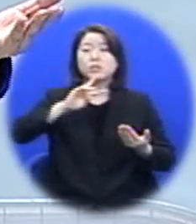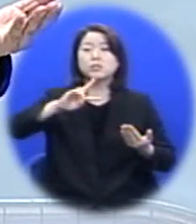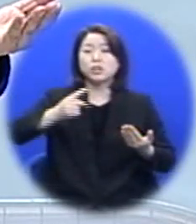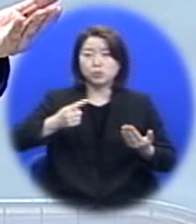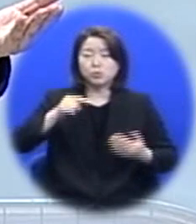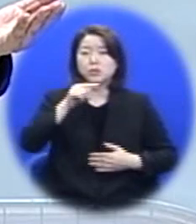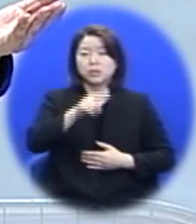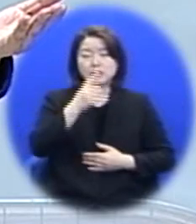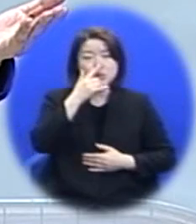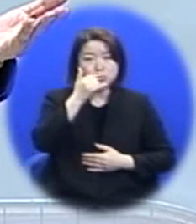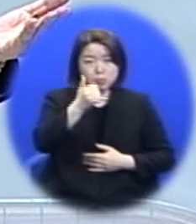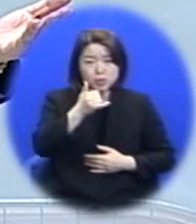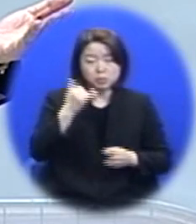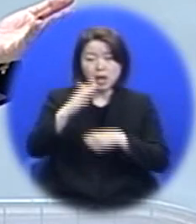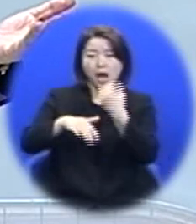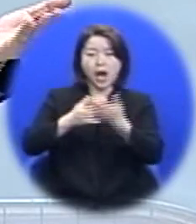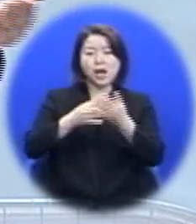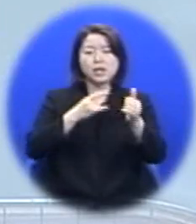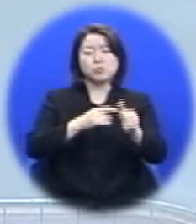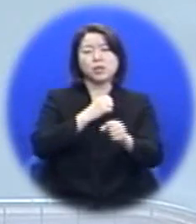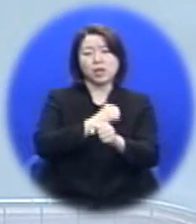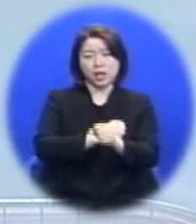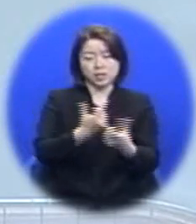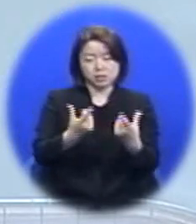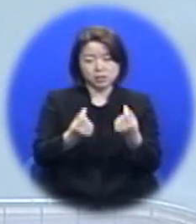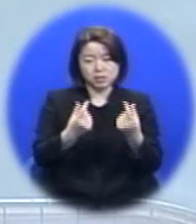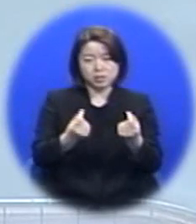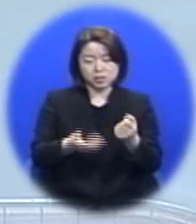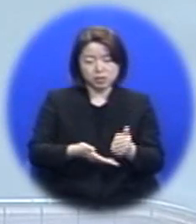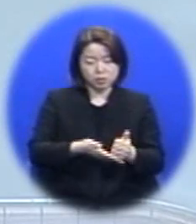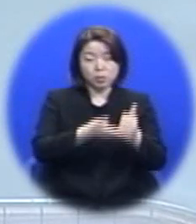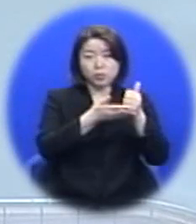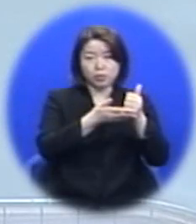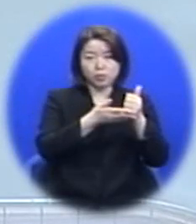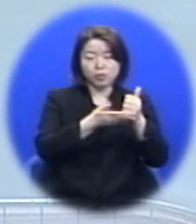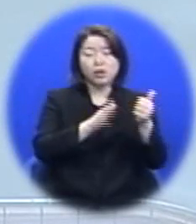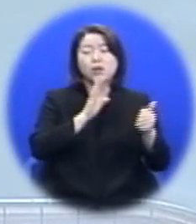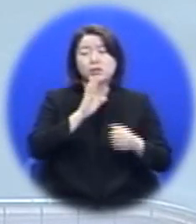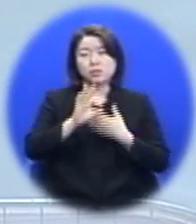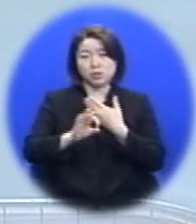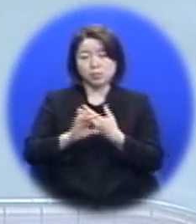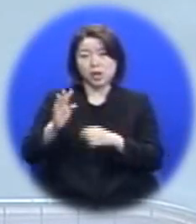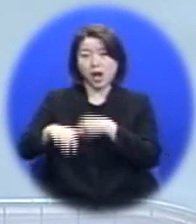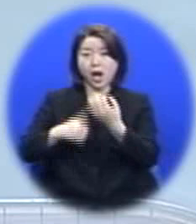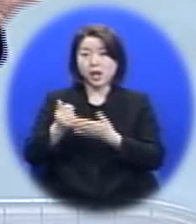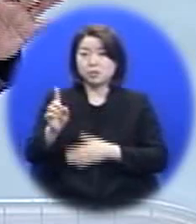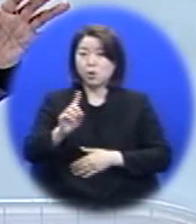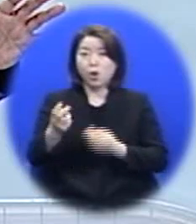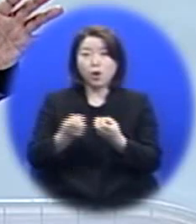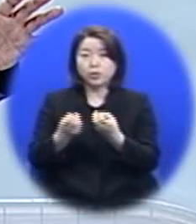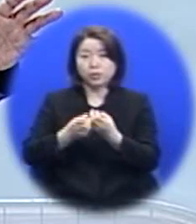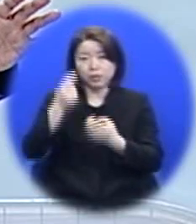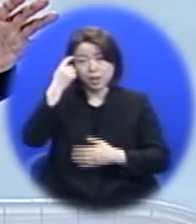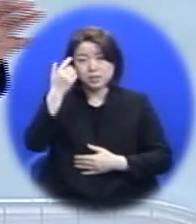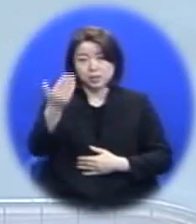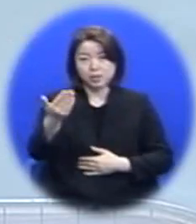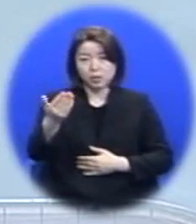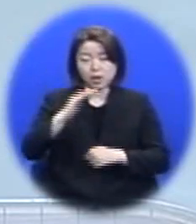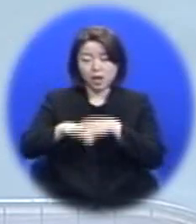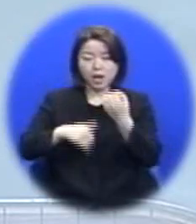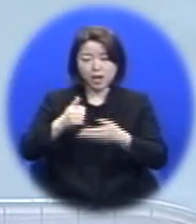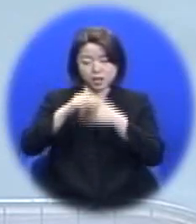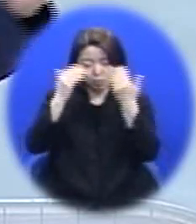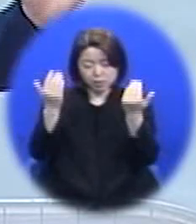하나님께 하듯이 공경해요. 그러면 하나님은 어떻게 하실까요? 하나님이 다 아시잖아요.